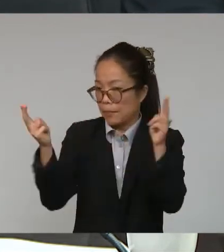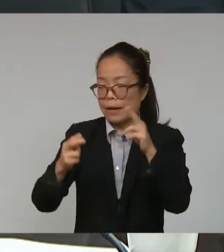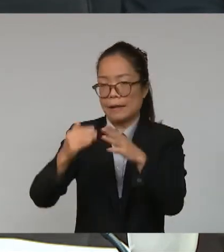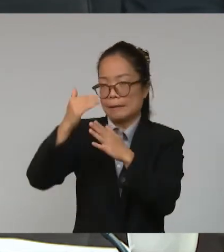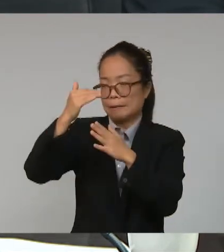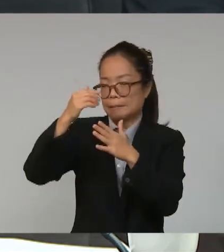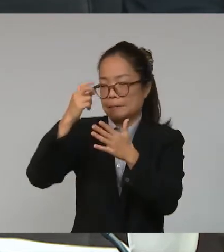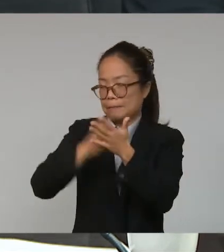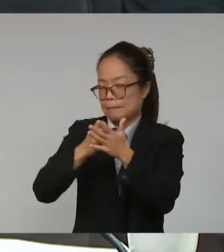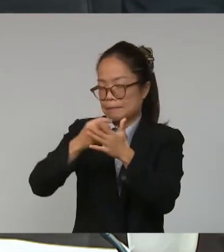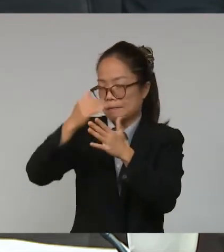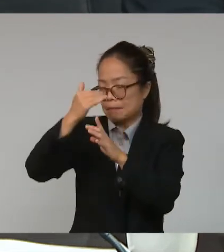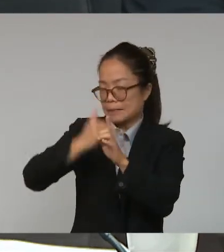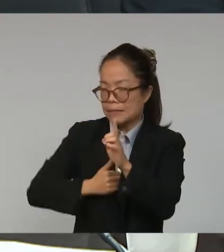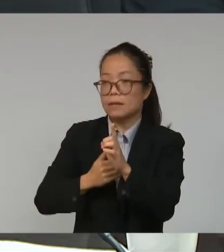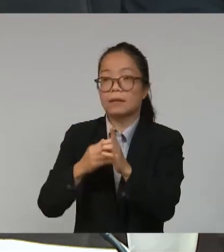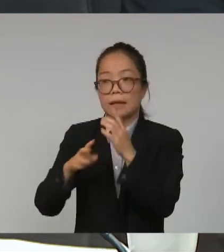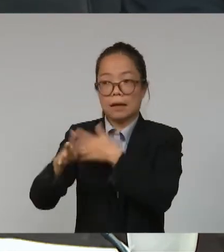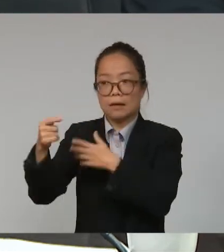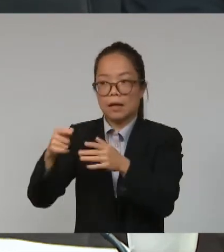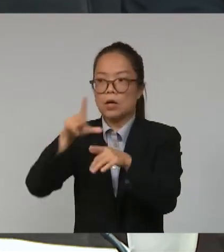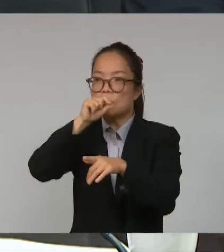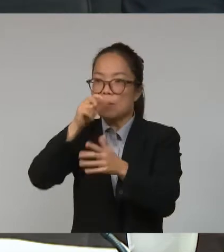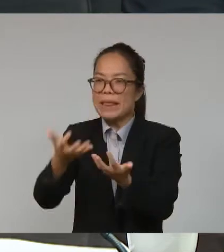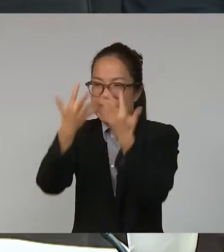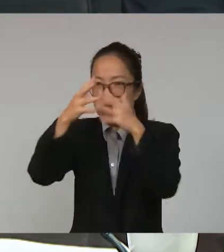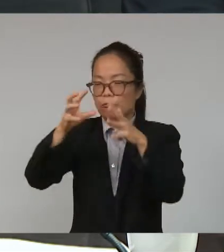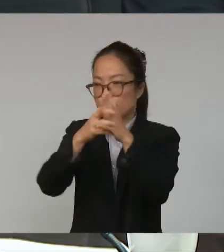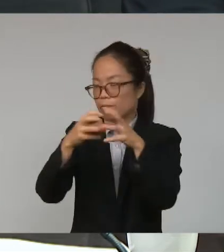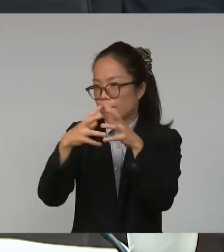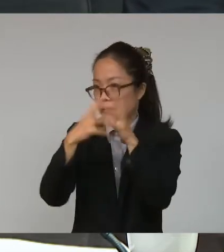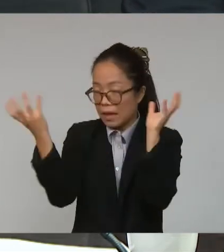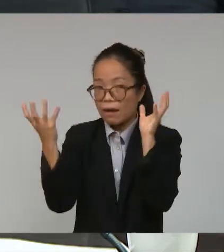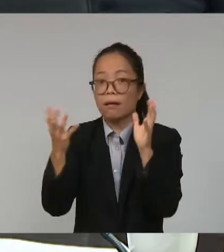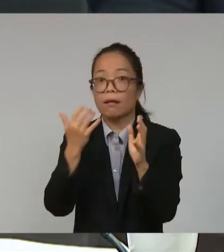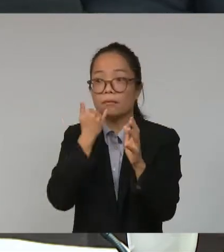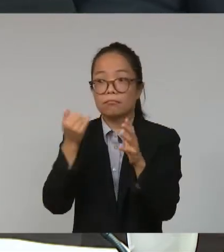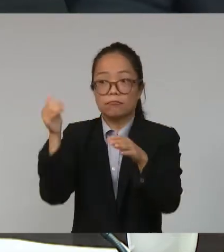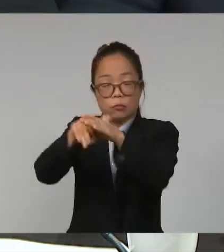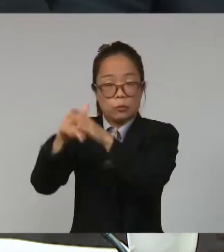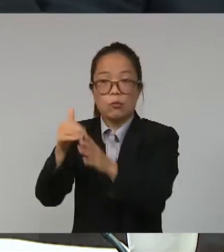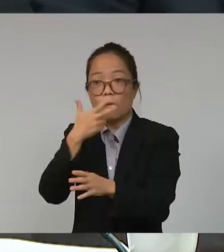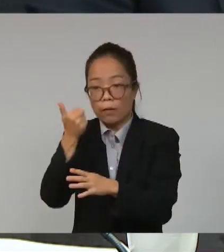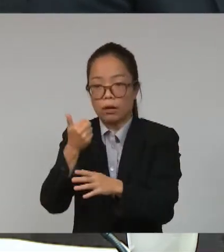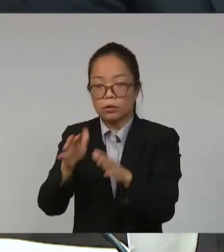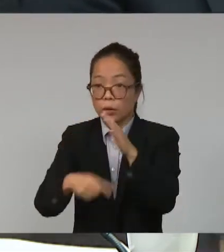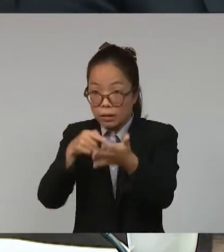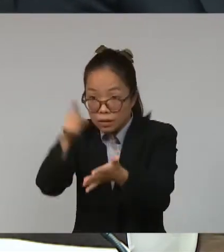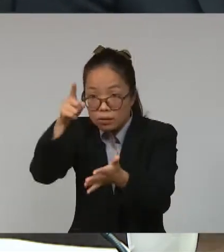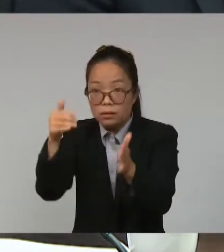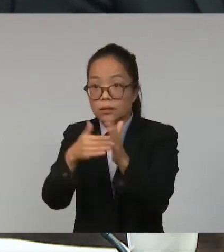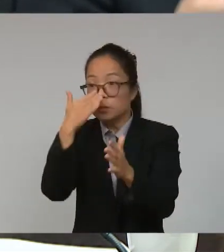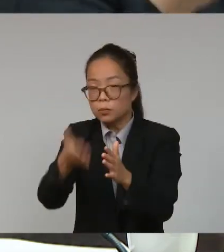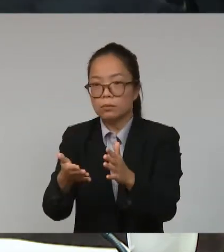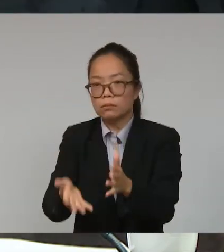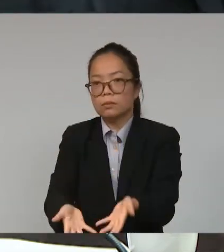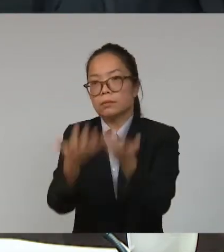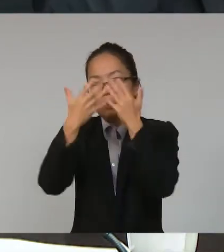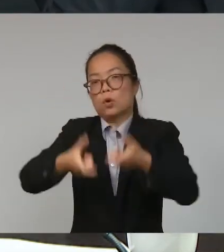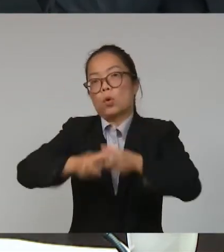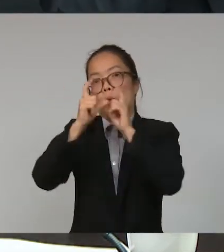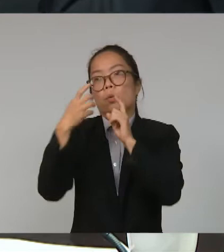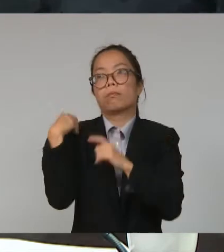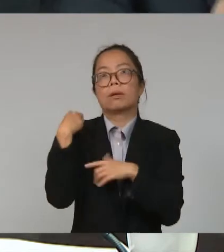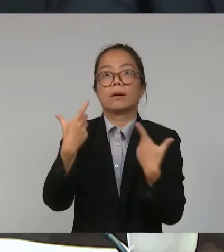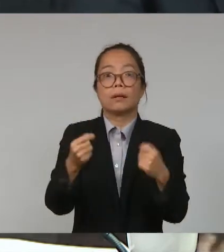槛、走出鸟笼的公投，只有一次就把它关回铁笼。这